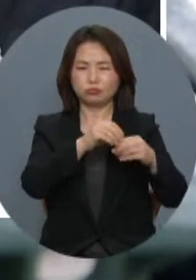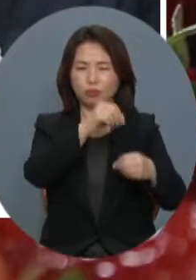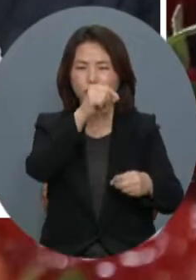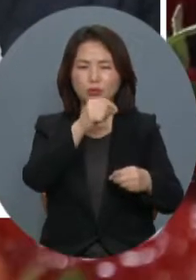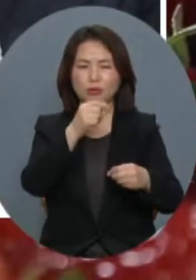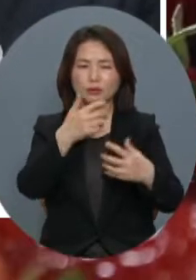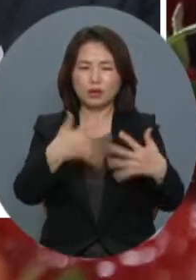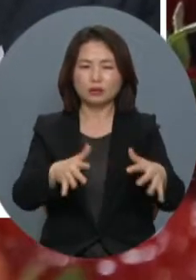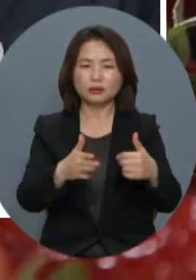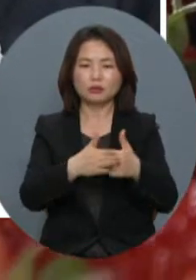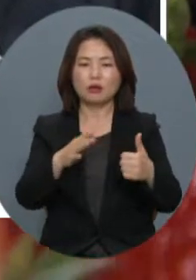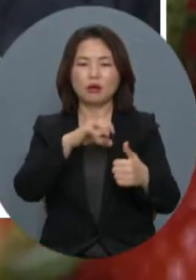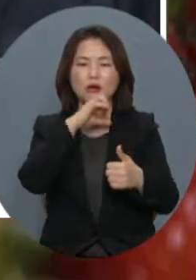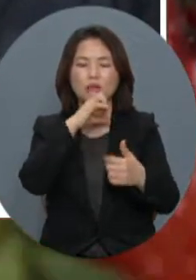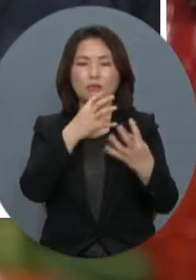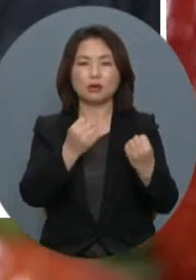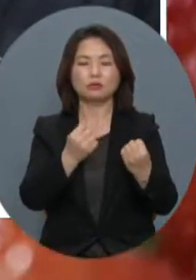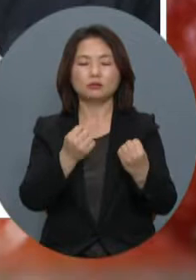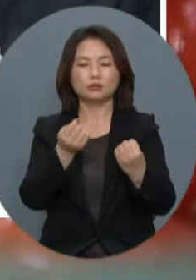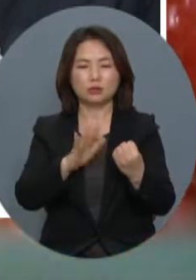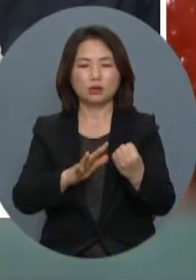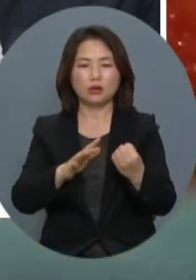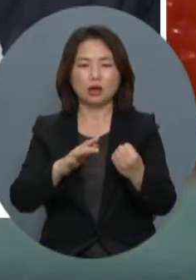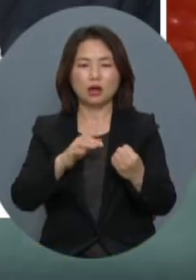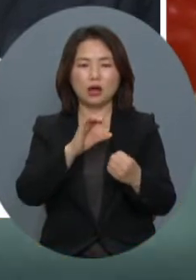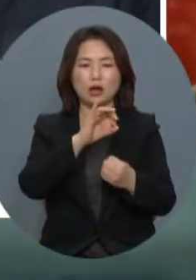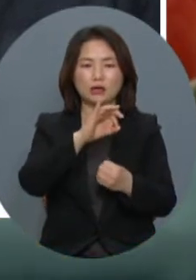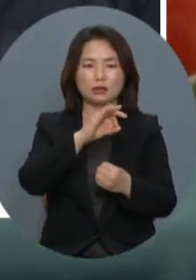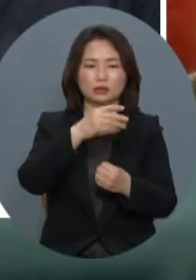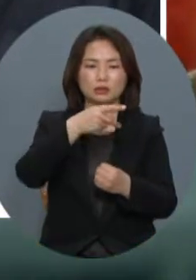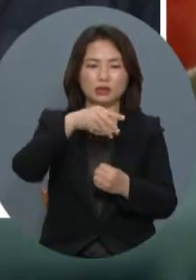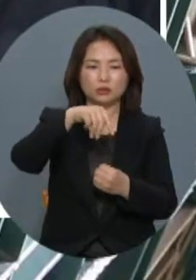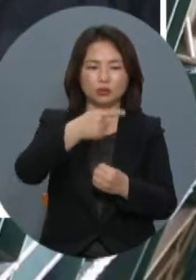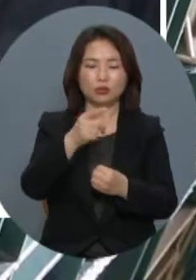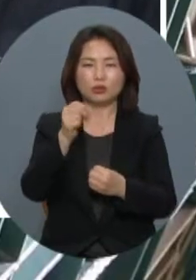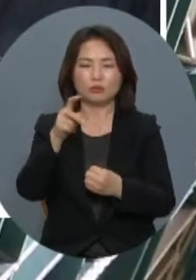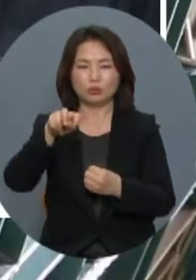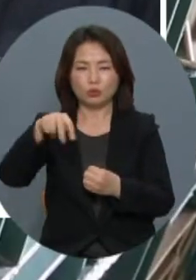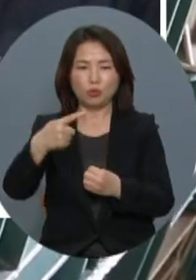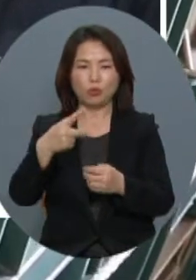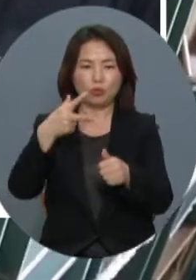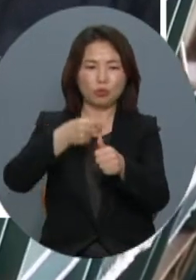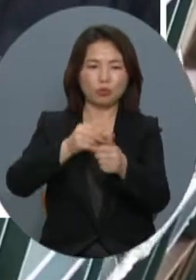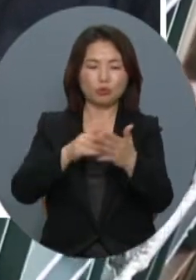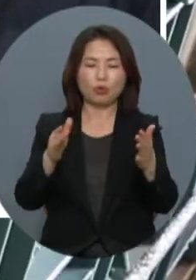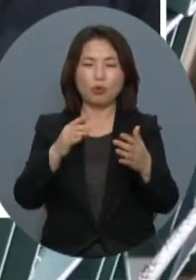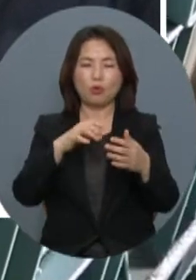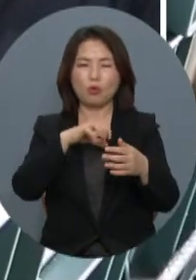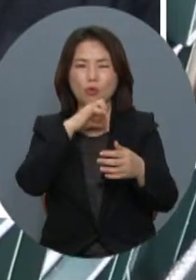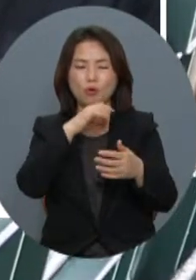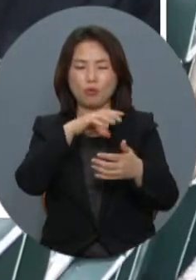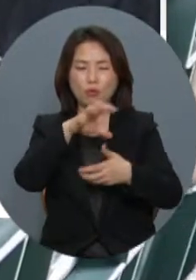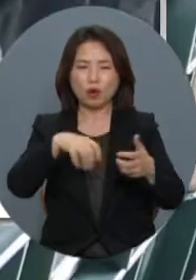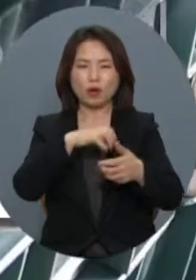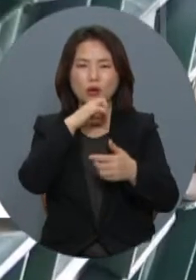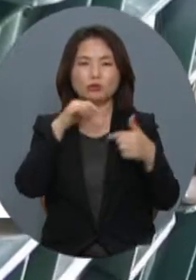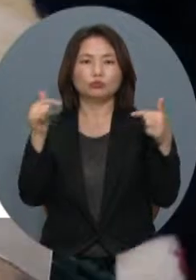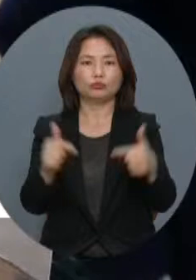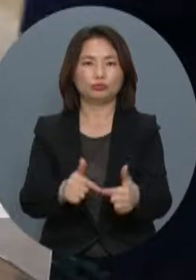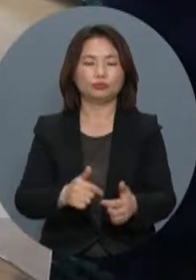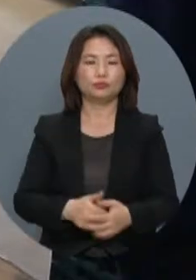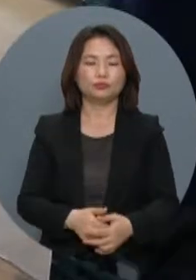현상에 대한 클레임이 많았었는데 저희가 이산화탄소, 이산화염소를 처리한 이후에는 클레임 현상이 현저하게 줄은 것을 볼 수